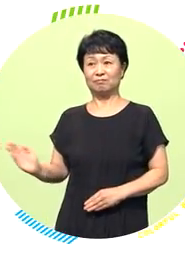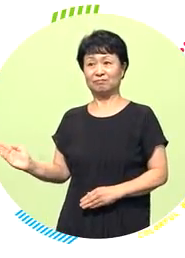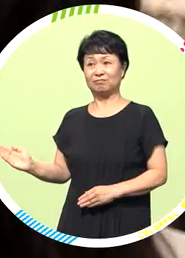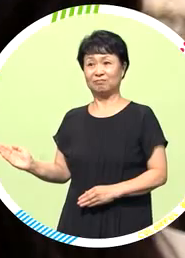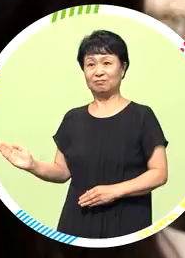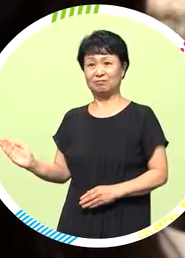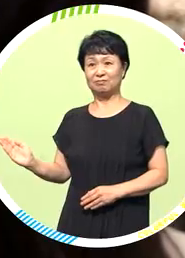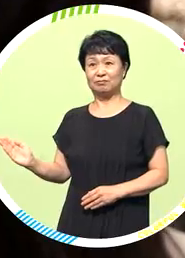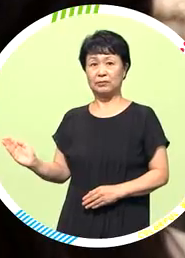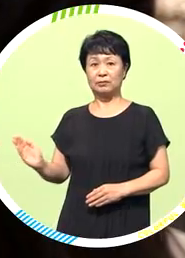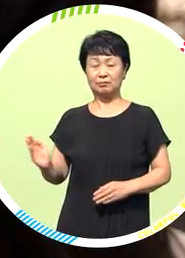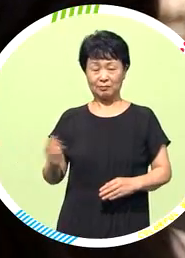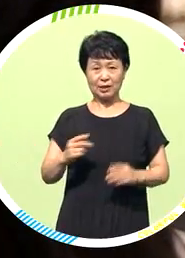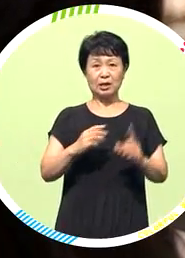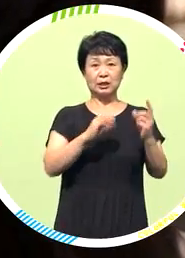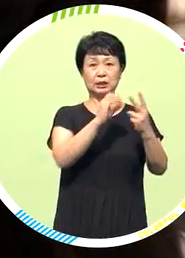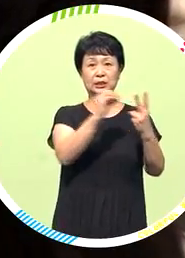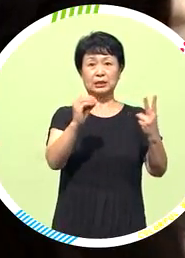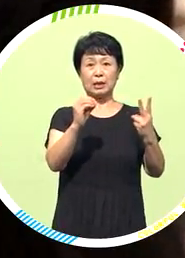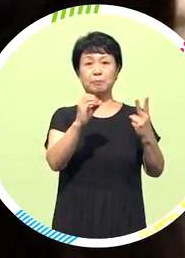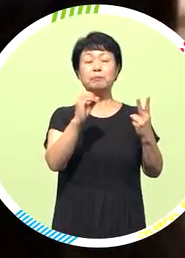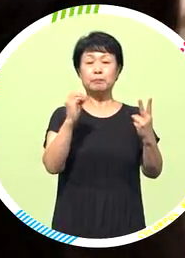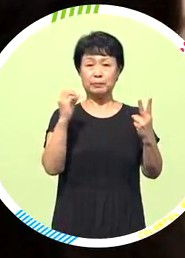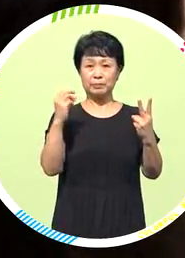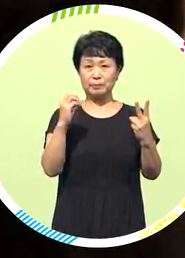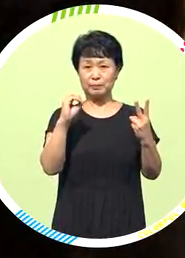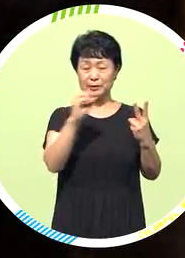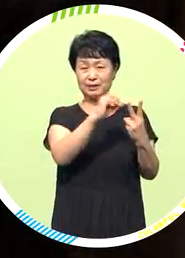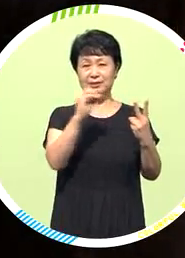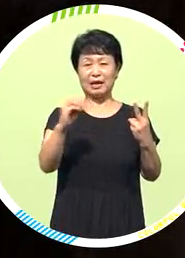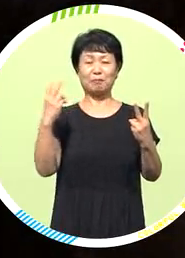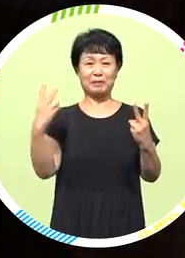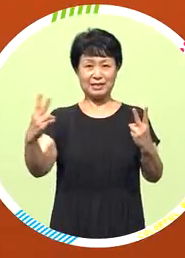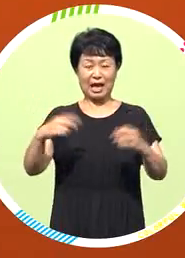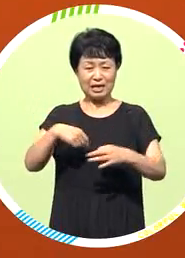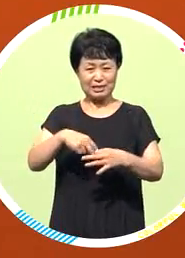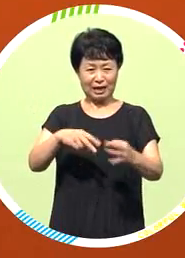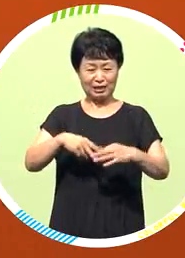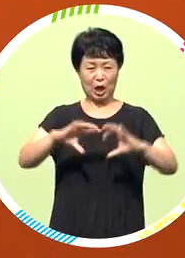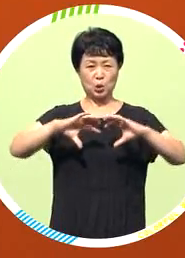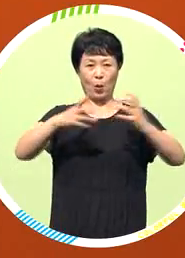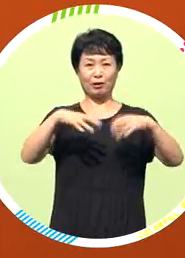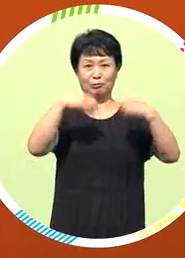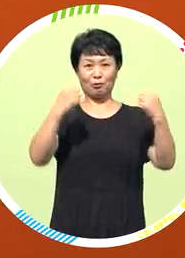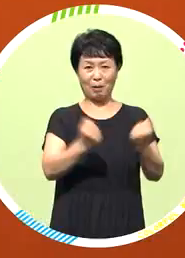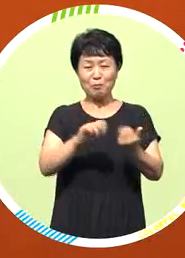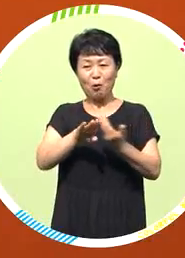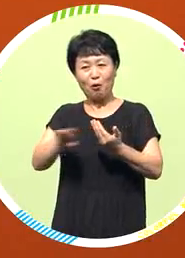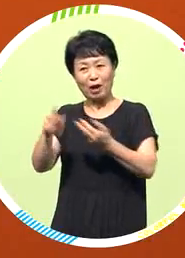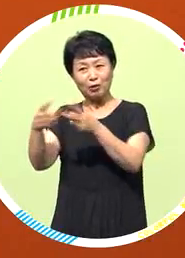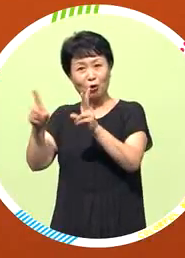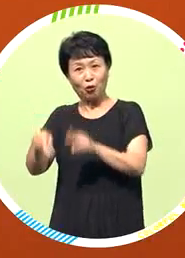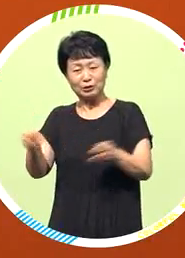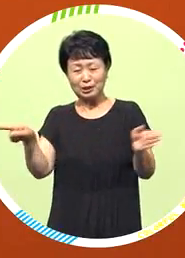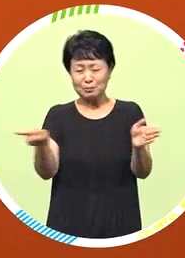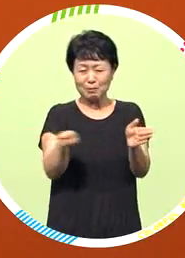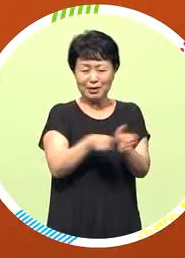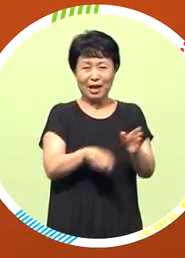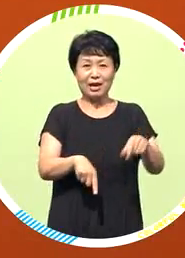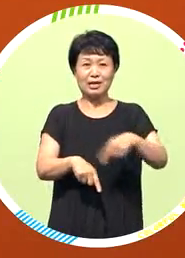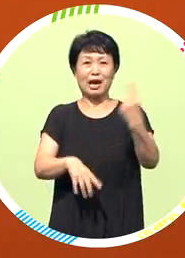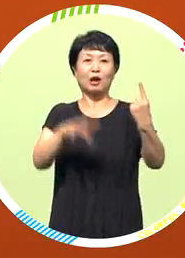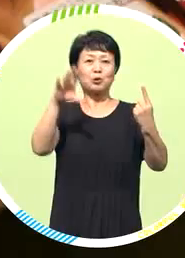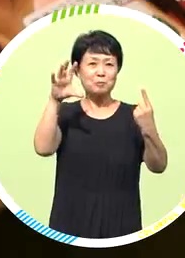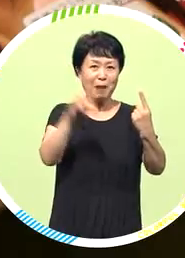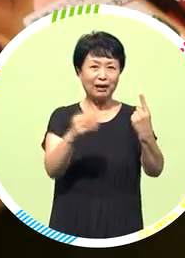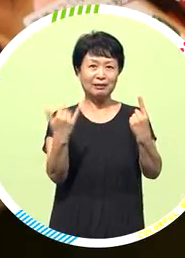年のサッカー FIFA ワールドカップをはじめ、数々のビッグイベントでこれまで100万人以上にフェイスペインティング